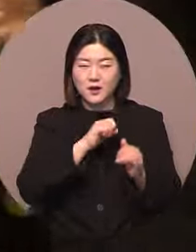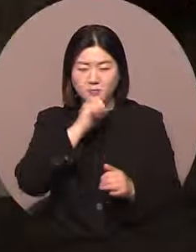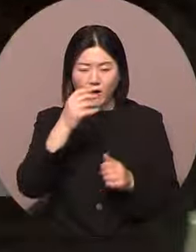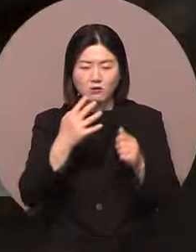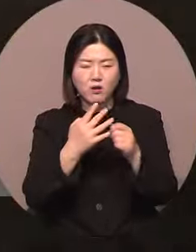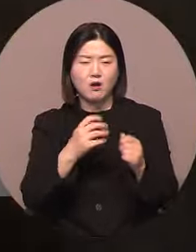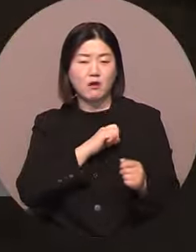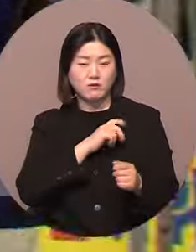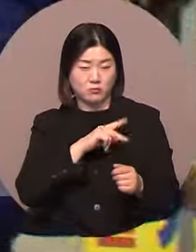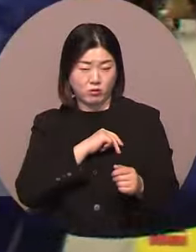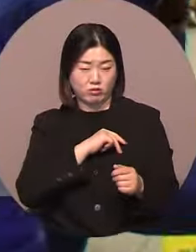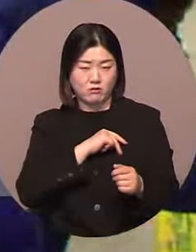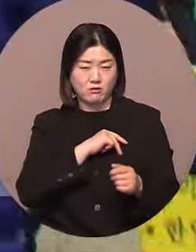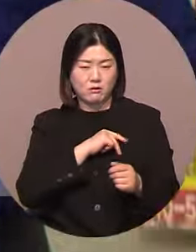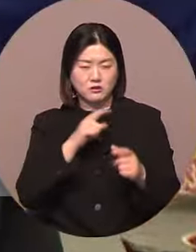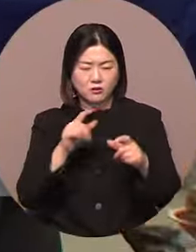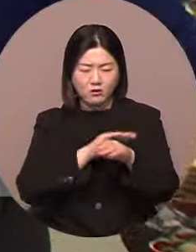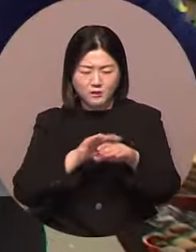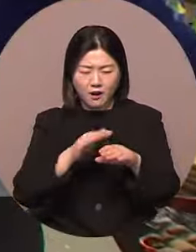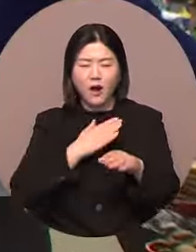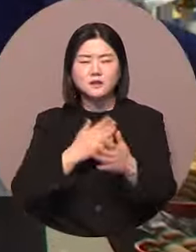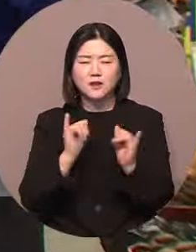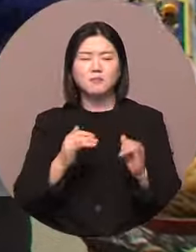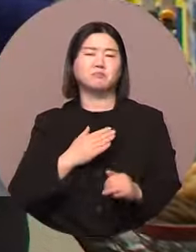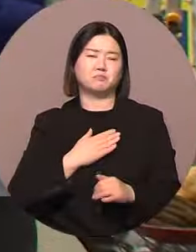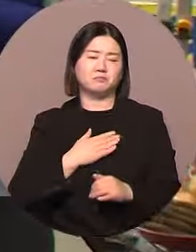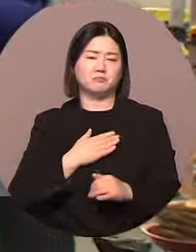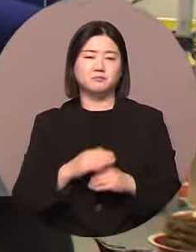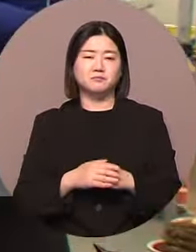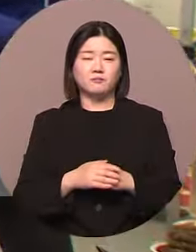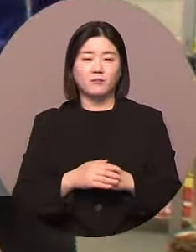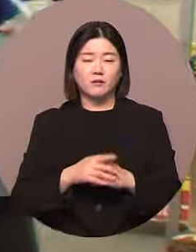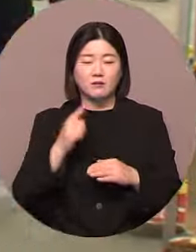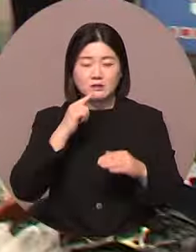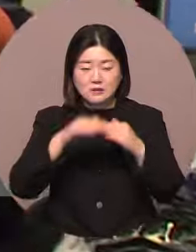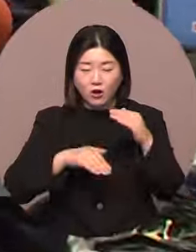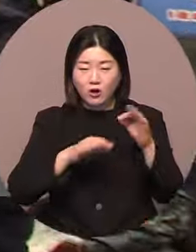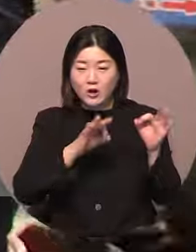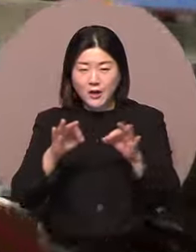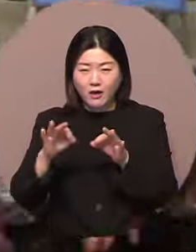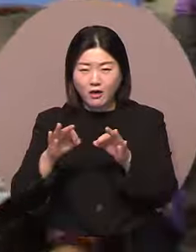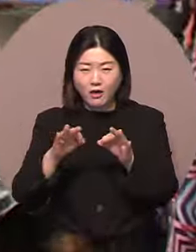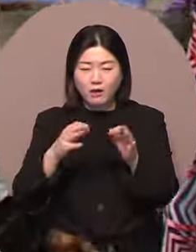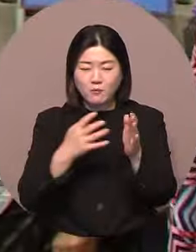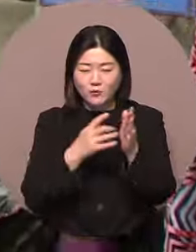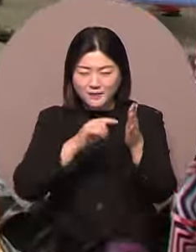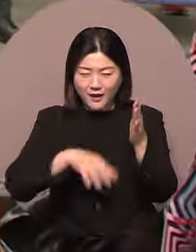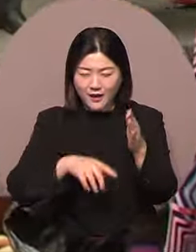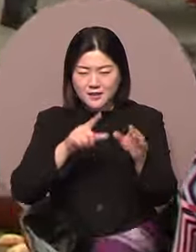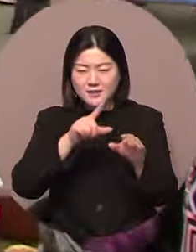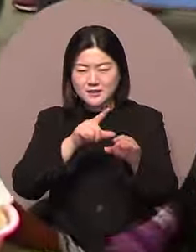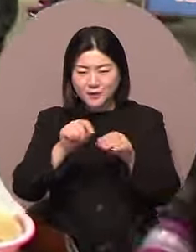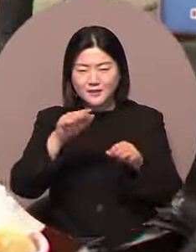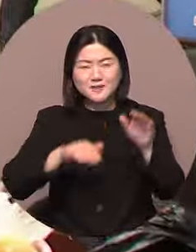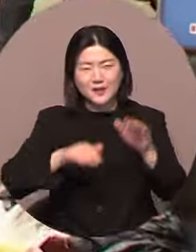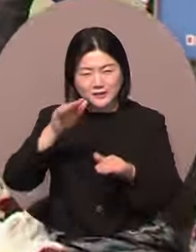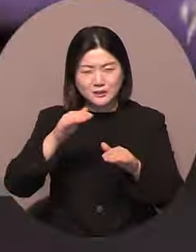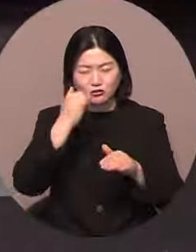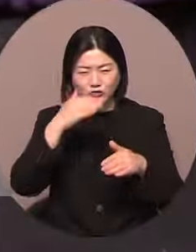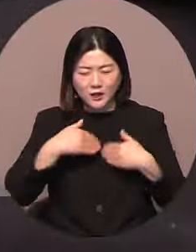충남지사 등 지역을 가장 잘 아는 사람은 자신이라며 서과 경부고속도로 연결인 지방화